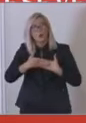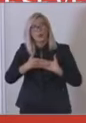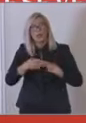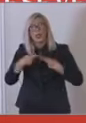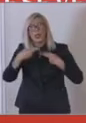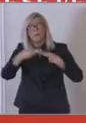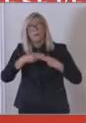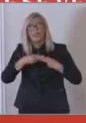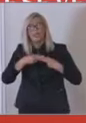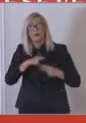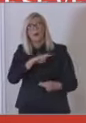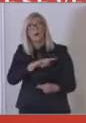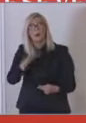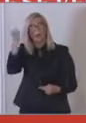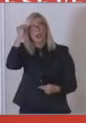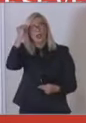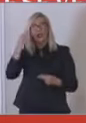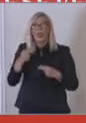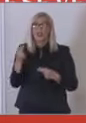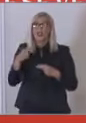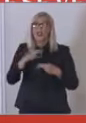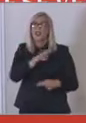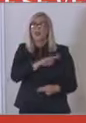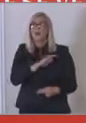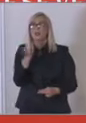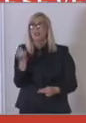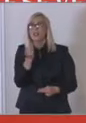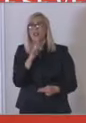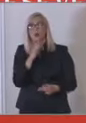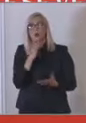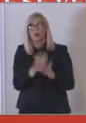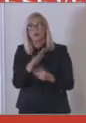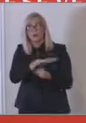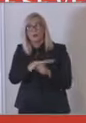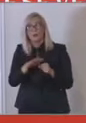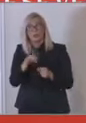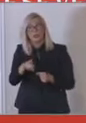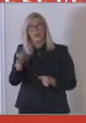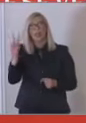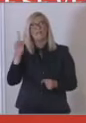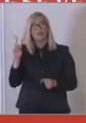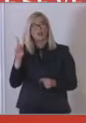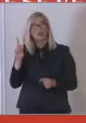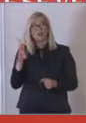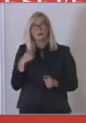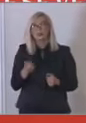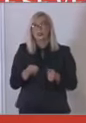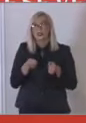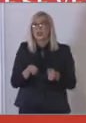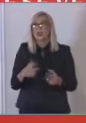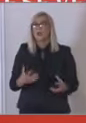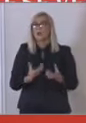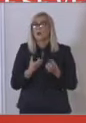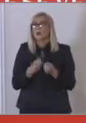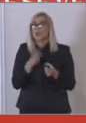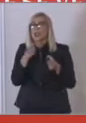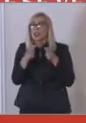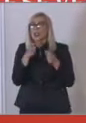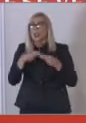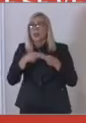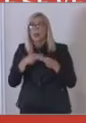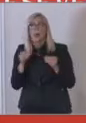mes Republikës së Kosovës dhe Republikës së Serbisë, e cila u arrit në Washington. Në të njëjtën kohë japim